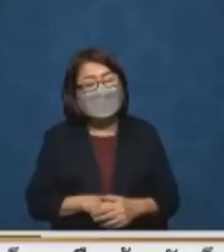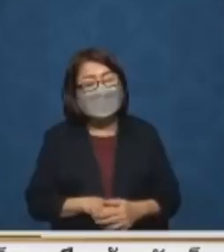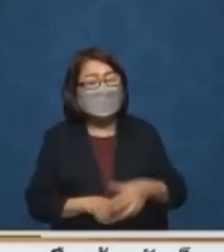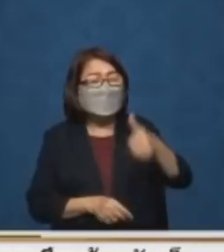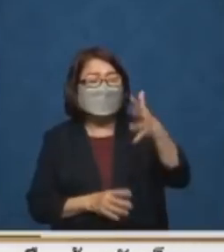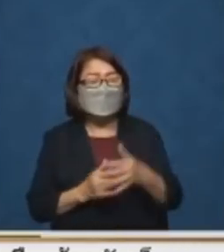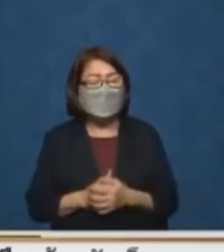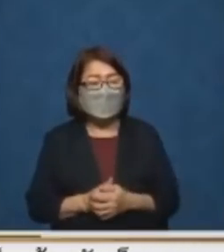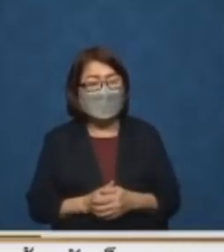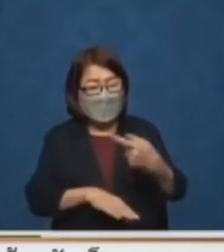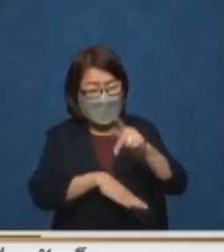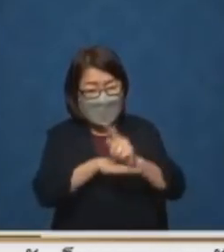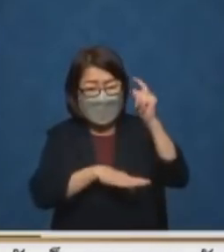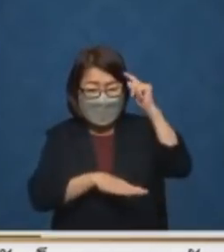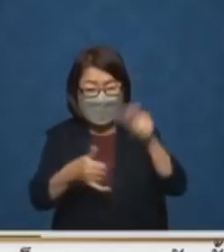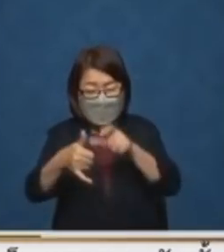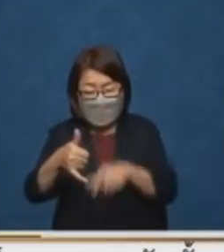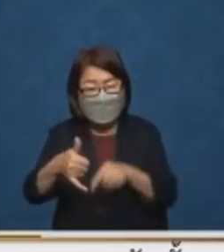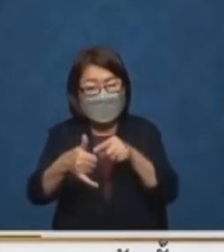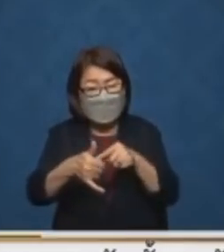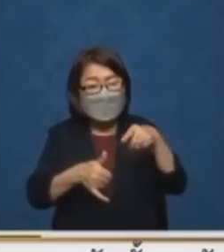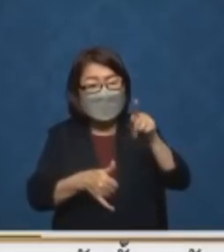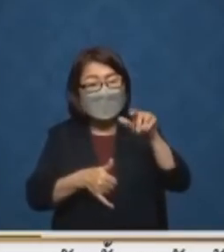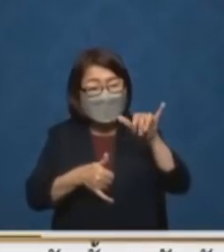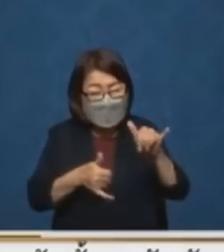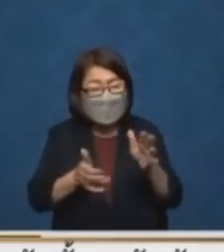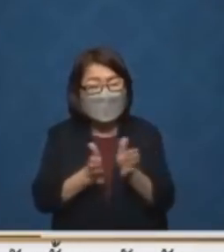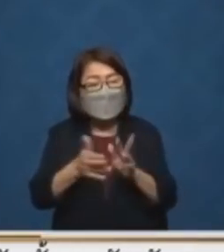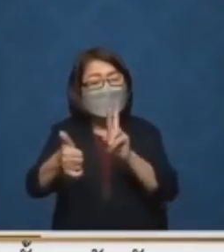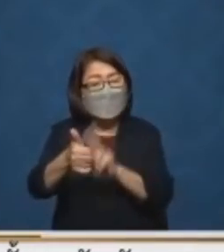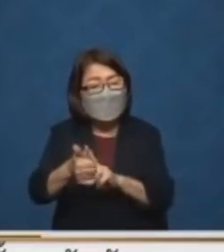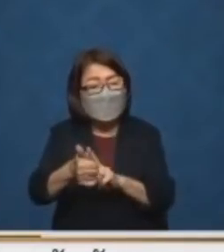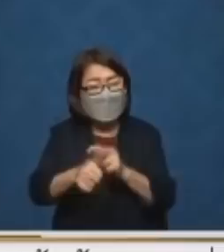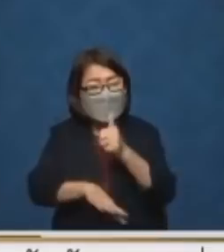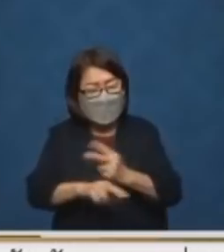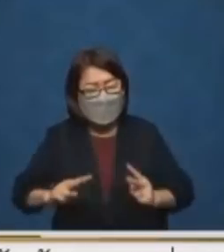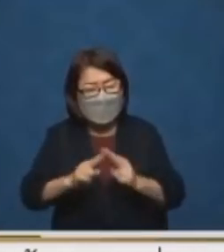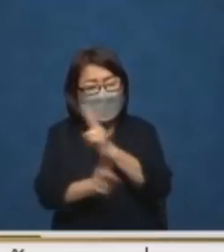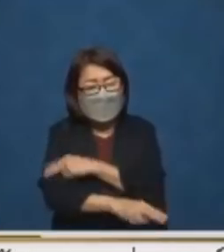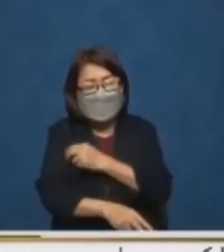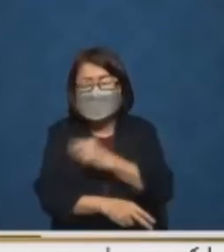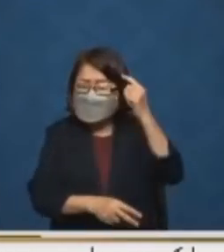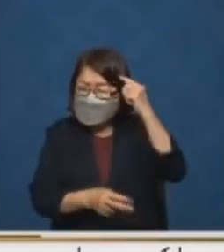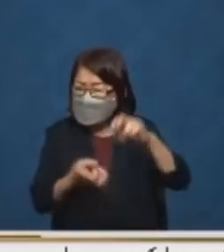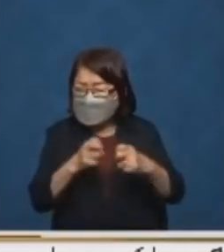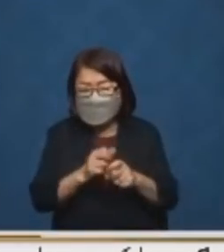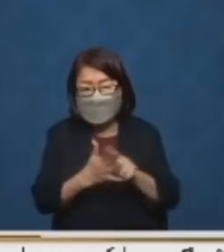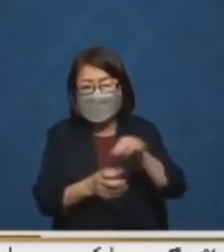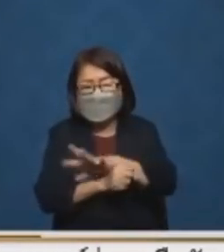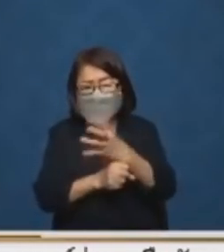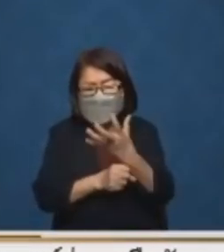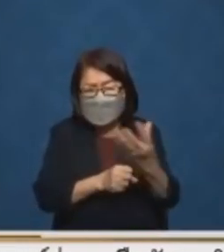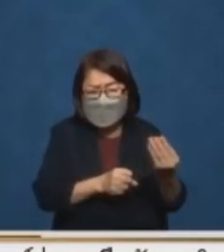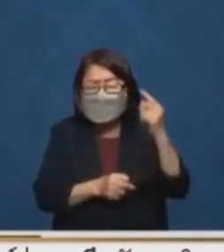บพนเอกประยุติและนายอανุทินคาดการสถานาการ COVID ผิดผ้ารคิด